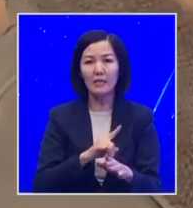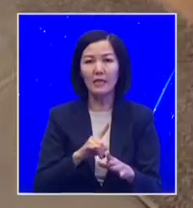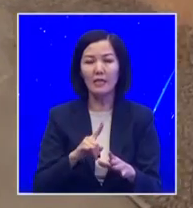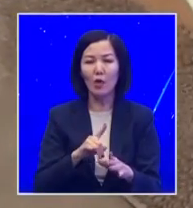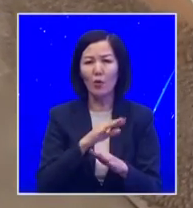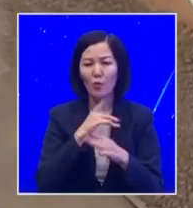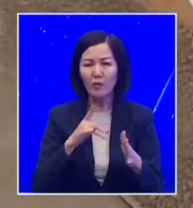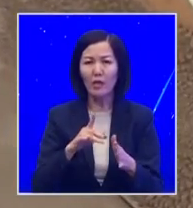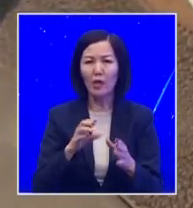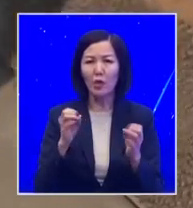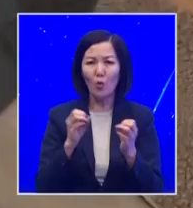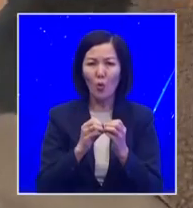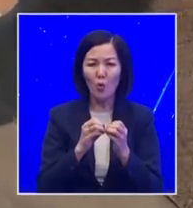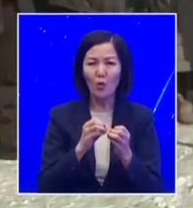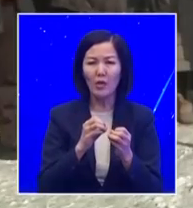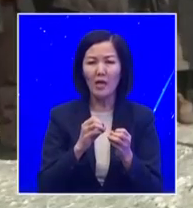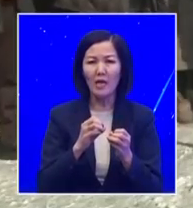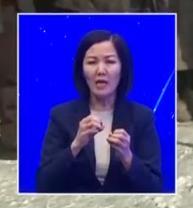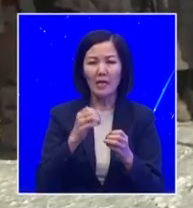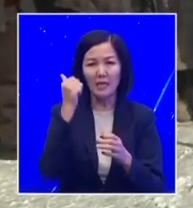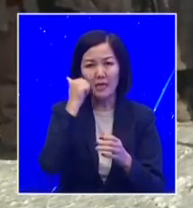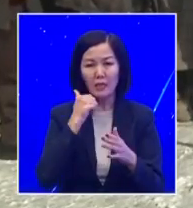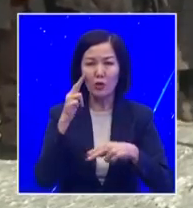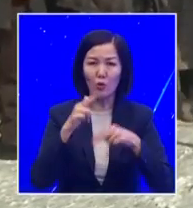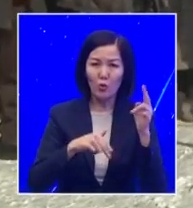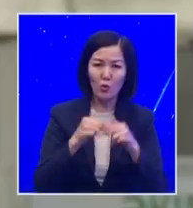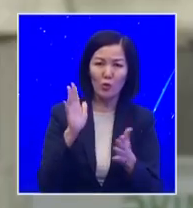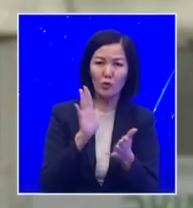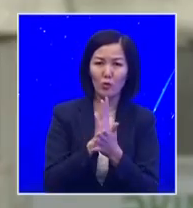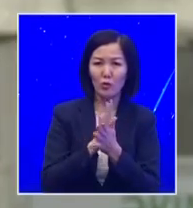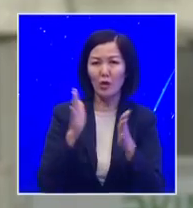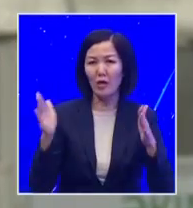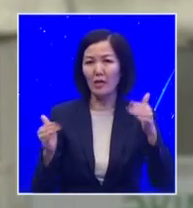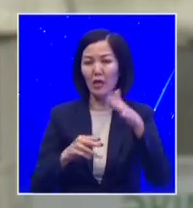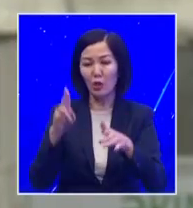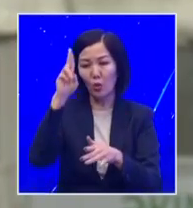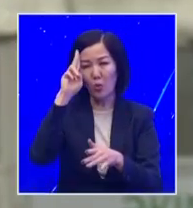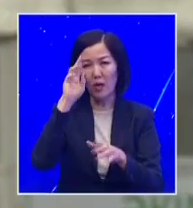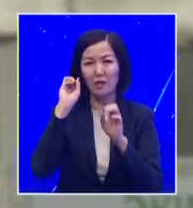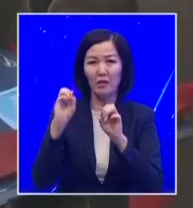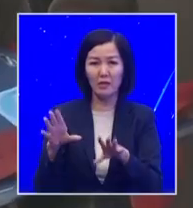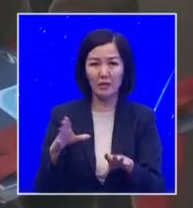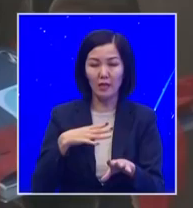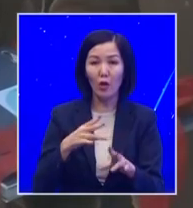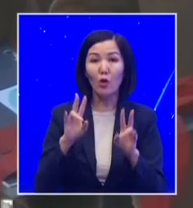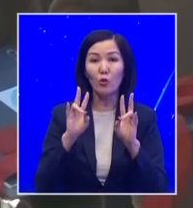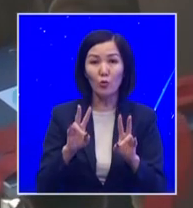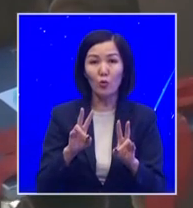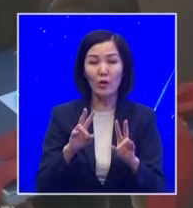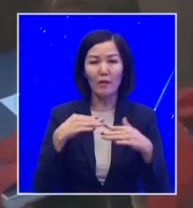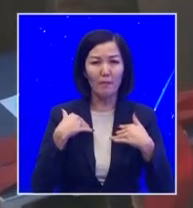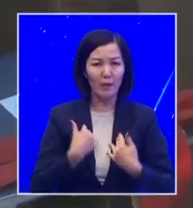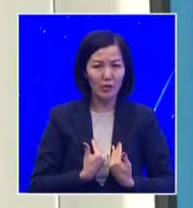ондаған шақалақ ескі құрылыс нысандары мен қоқыс жәшіктеріне тіпті әжетханаларға тасталады екен. Өкінішке қарай оның